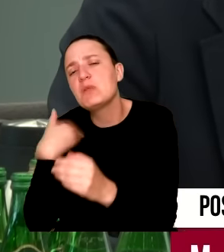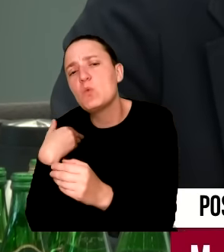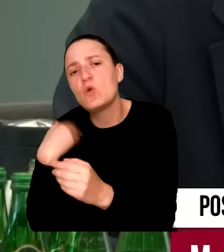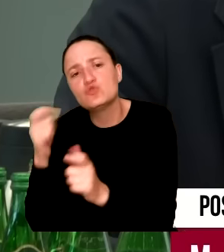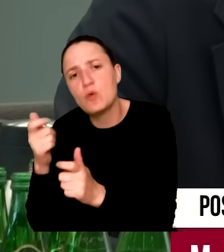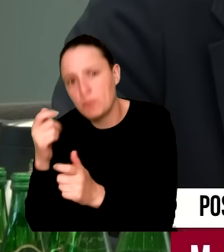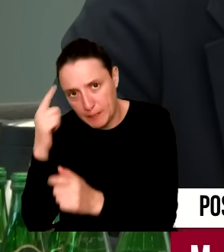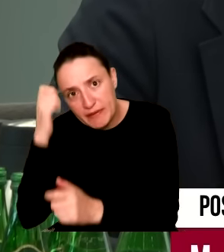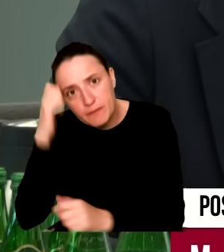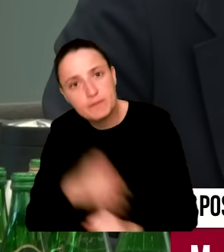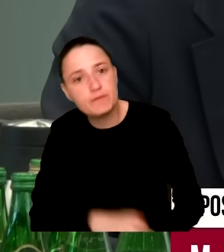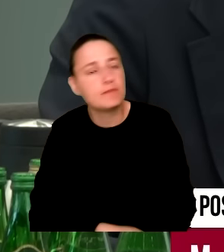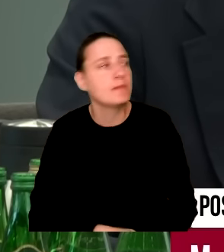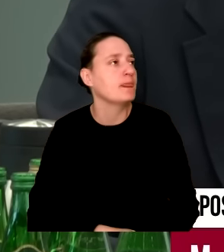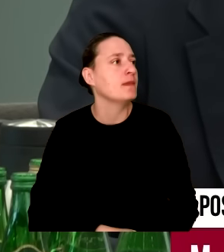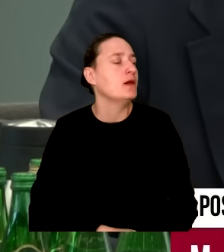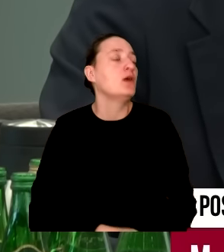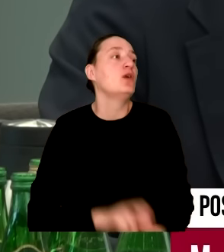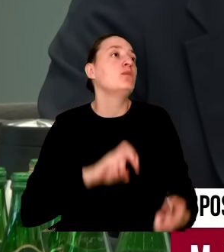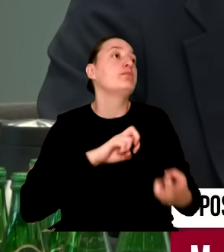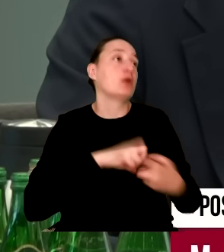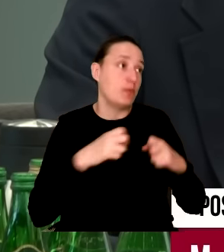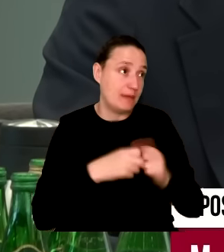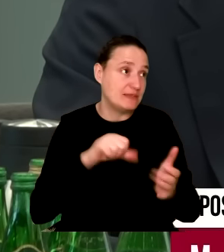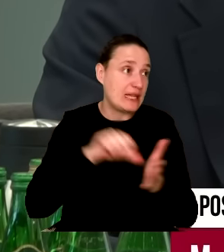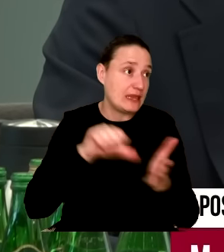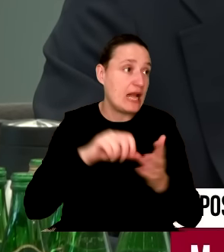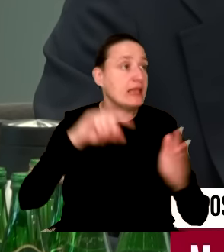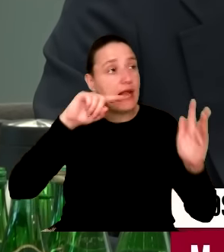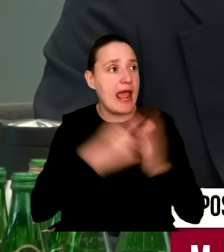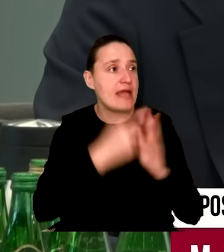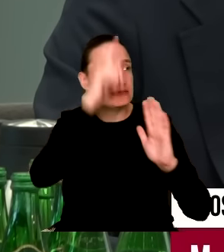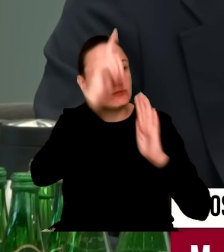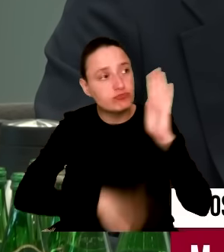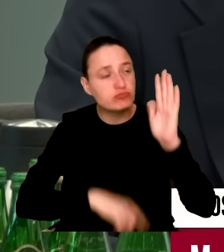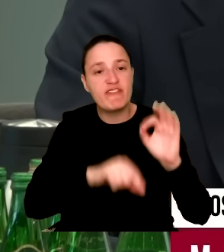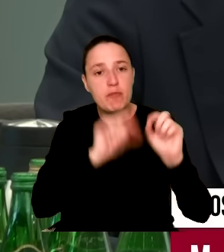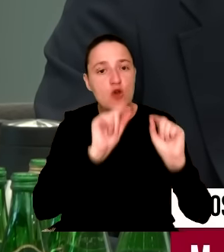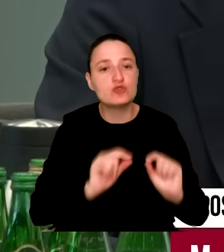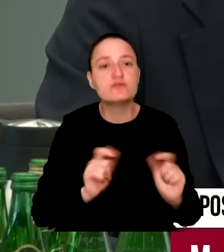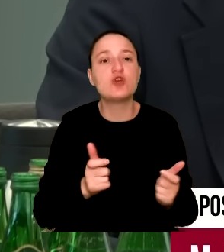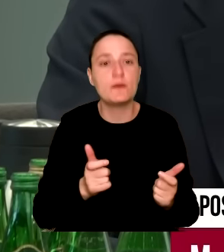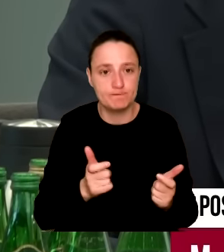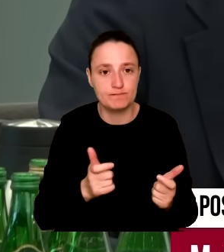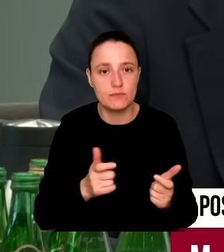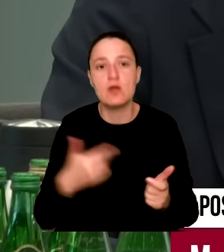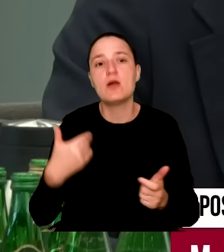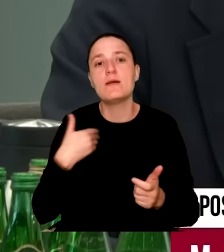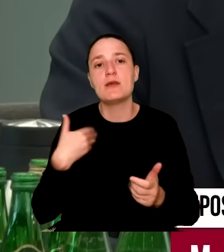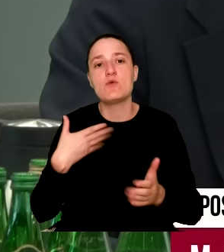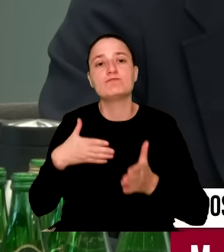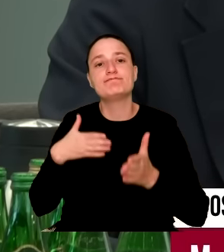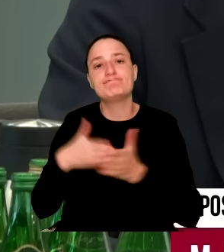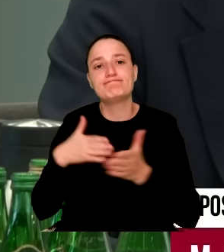przygotowaniem problemem w przygotowaniu centralnego rejestru wyborców było był była obstrukcja po stronie związanych z